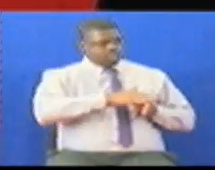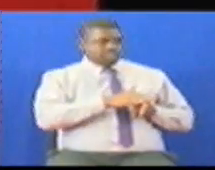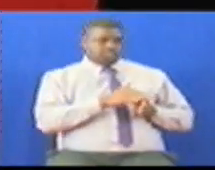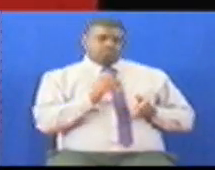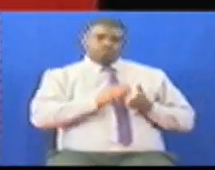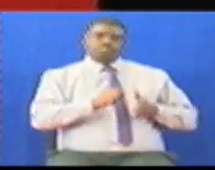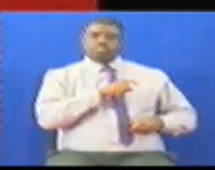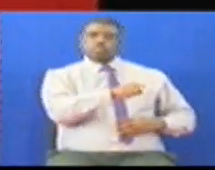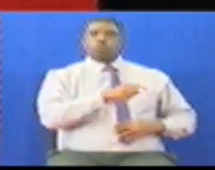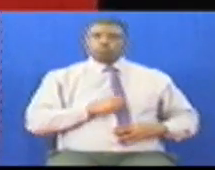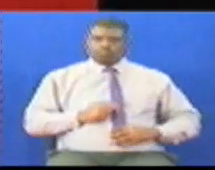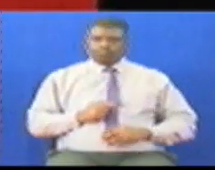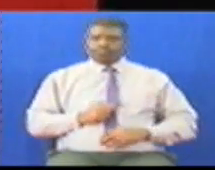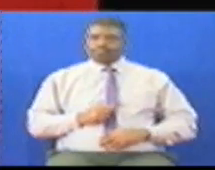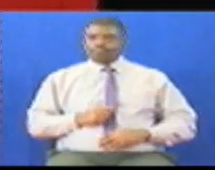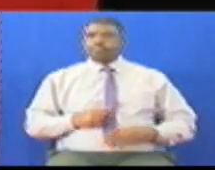2020-2021.